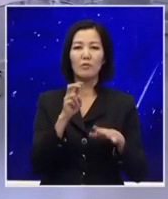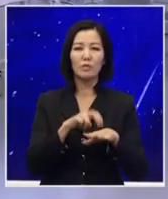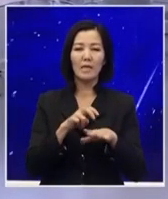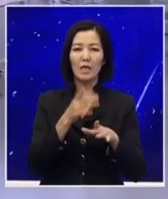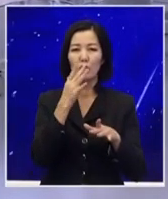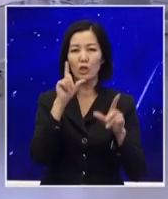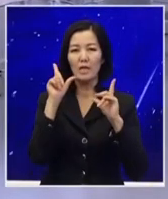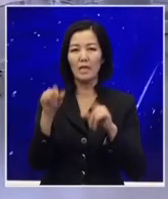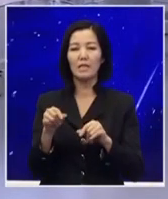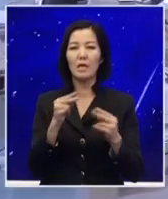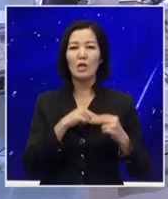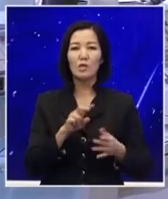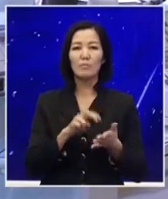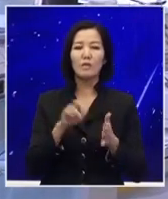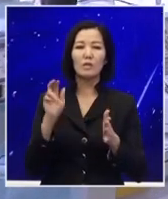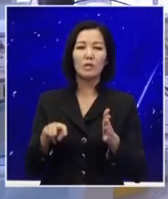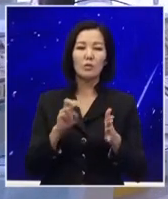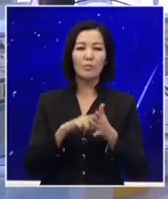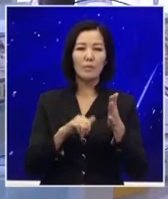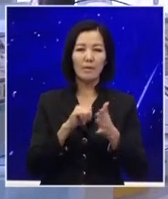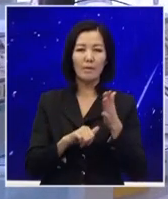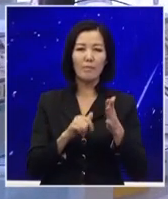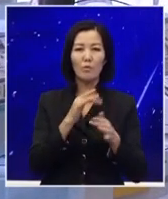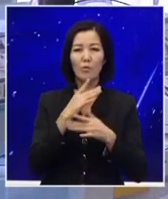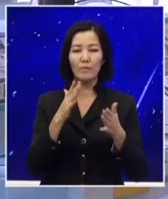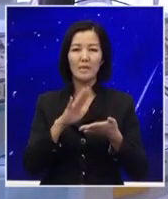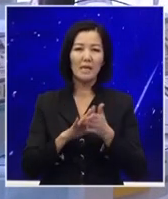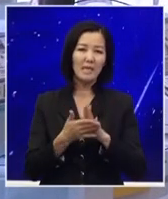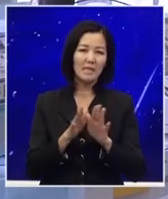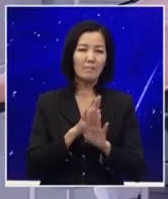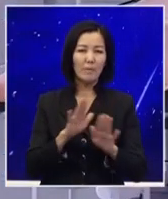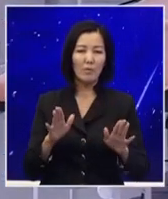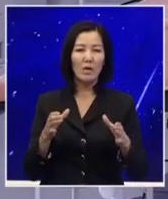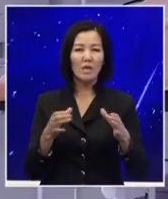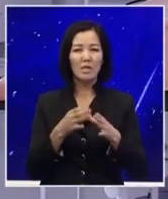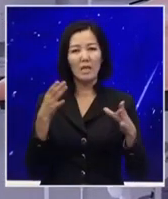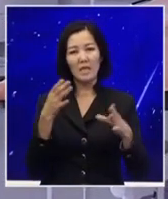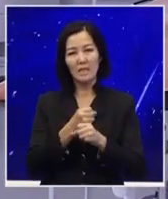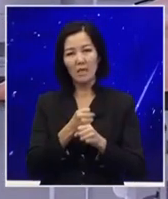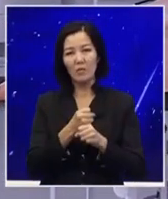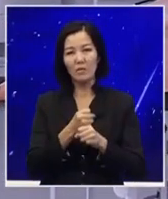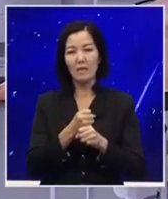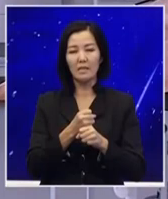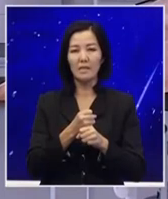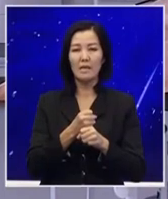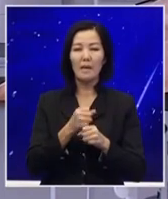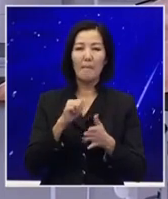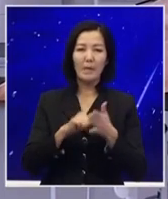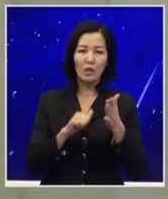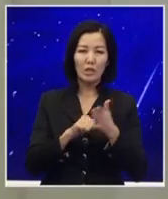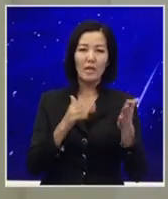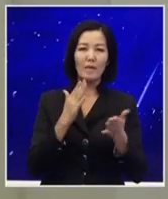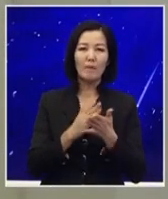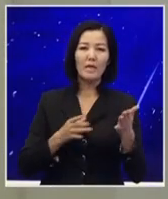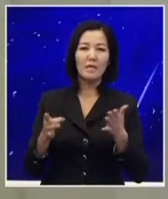шетелге кеткен. Жұмыстан шығу себебі ретінде көбі тараптармен келіспеу, штаттың қысқаруы сияқты жайттарды көрсеткен.